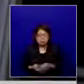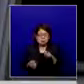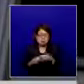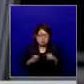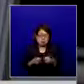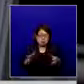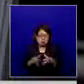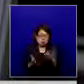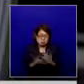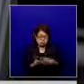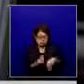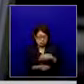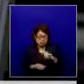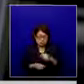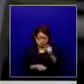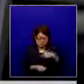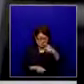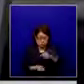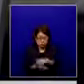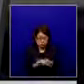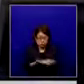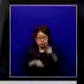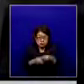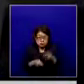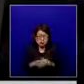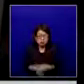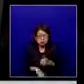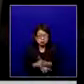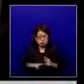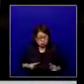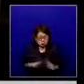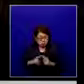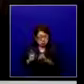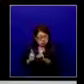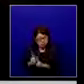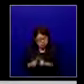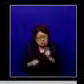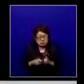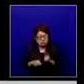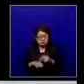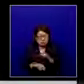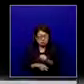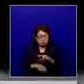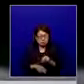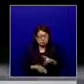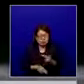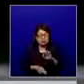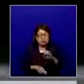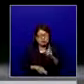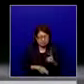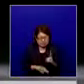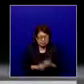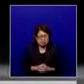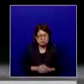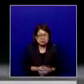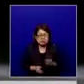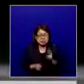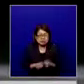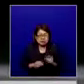ขออนุญาตนะครับท่านนั่งอยู่นี้เอ่ยชื่อได้ท่านรัฐมนตรีท่านรองนายกสมคิดนะเขาเรียกสมคิดด็อกท